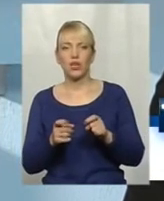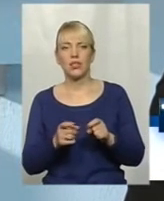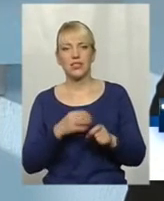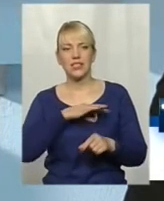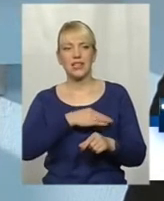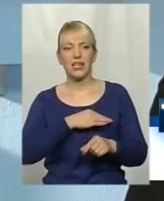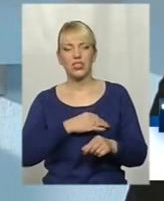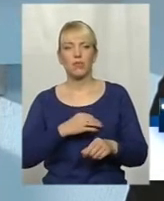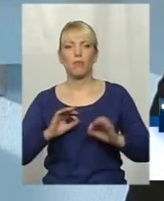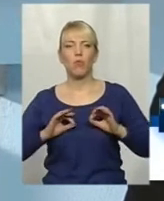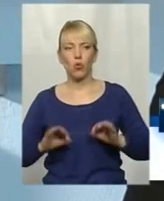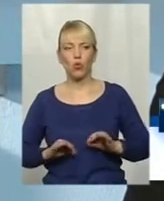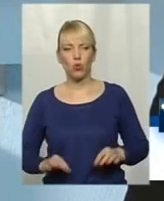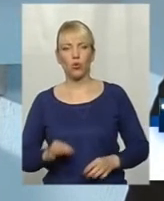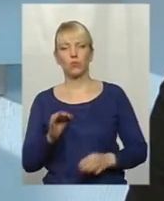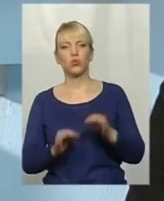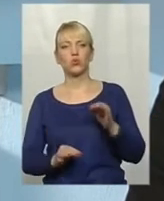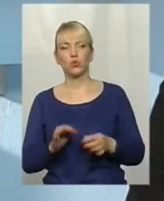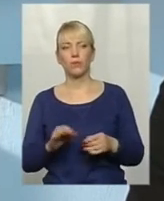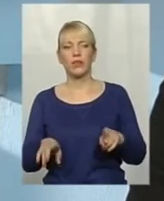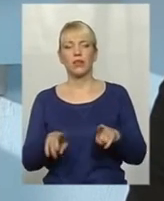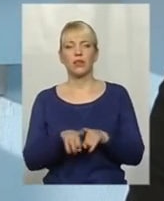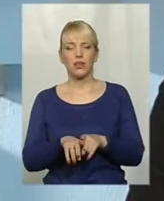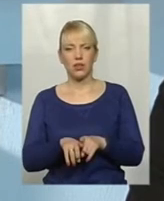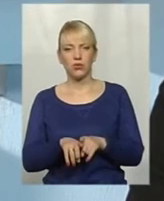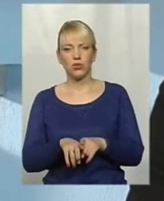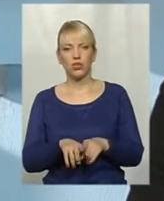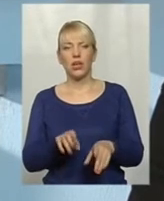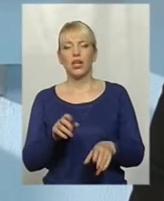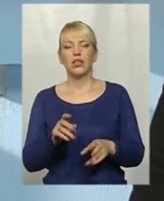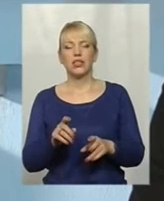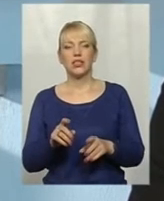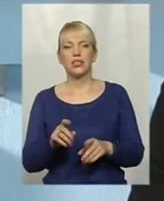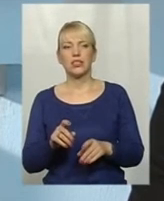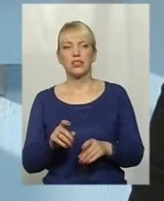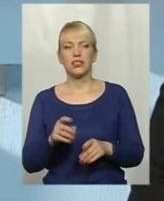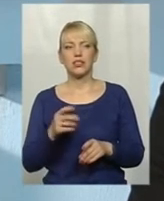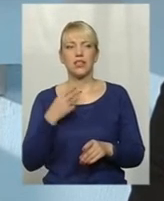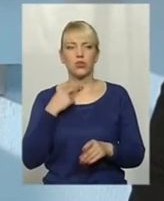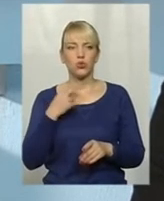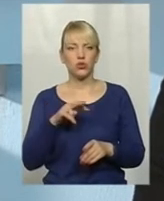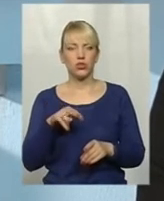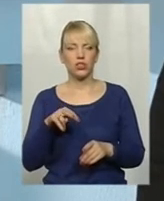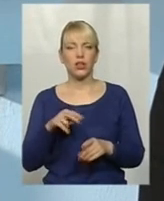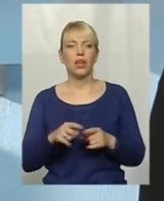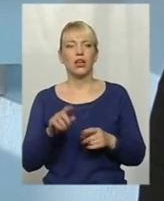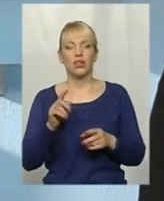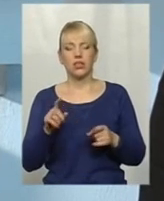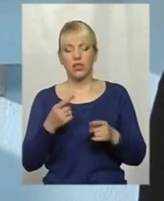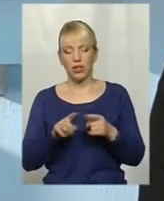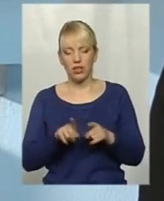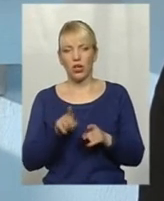слідчим, прокурором, судом, також засуджені до позбавлення волі. Такі особи мають право